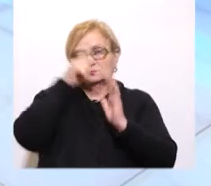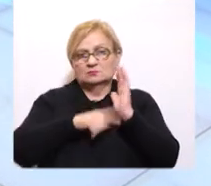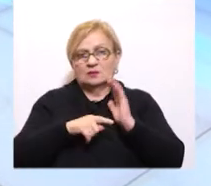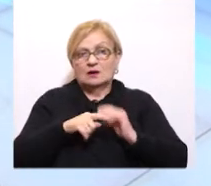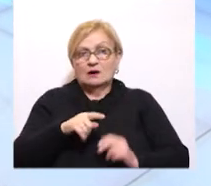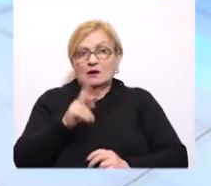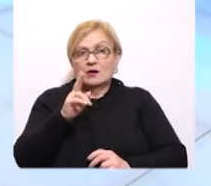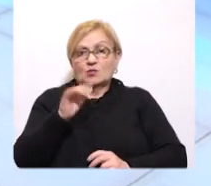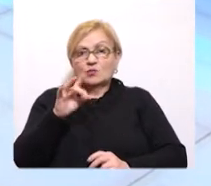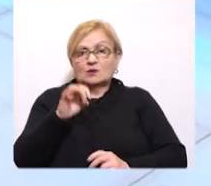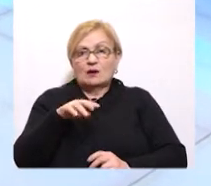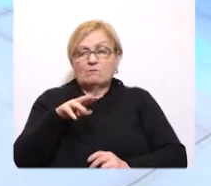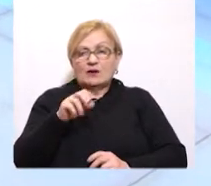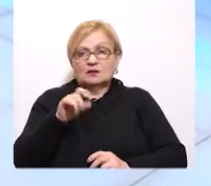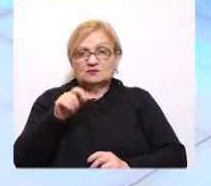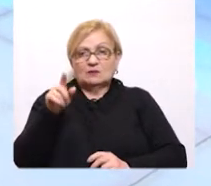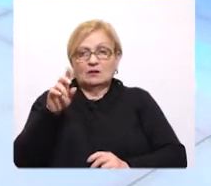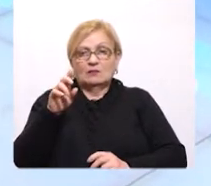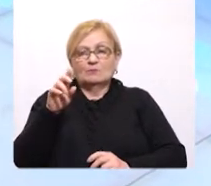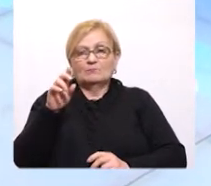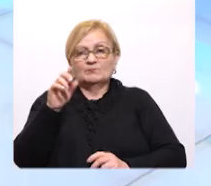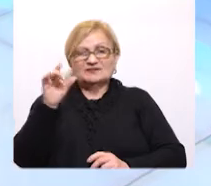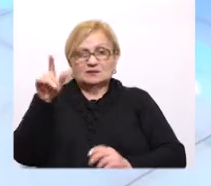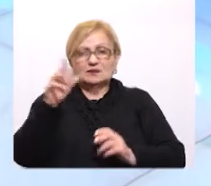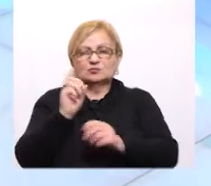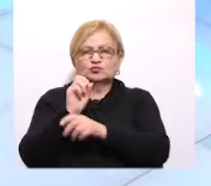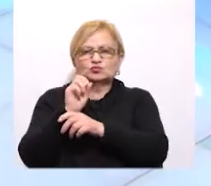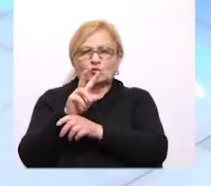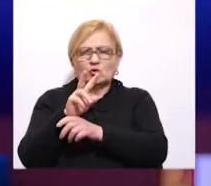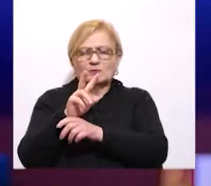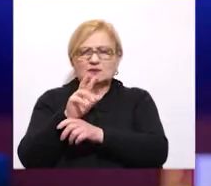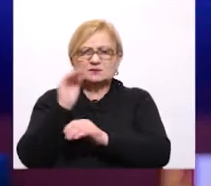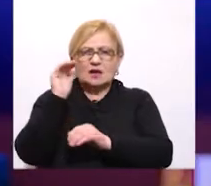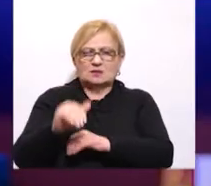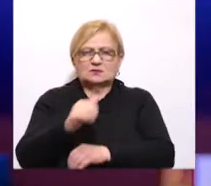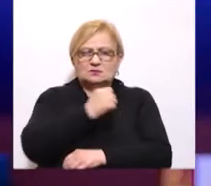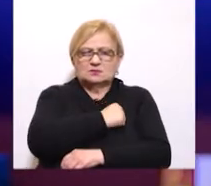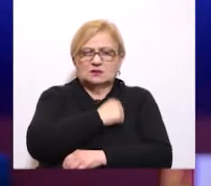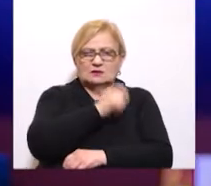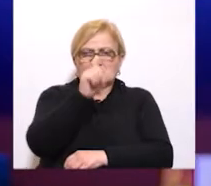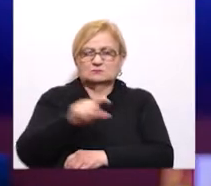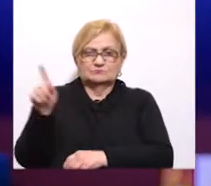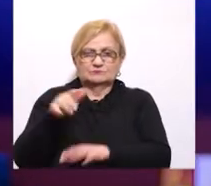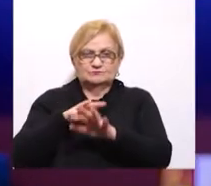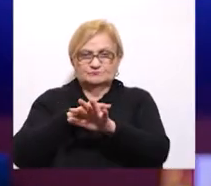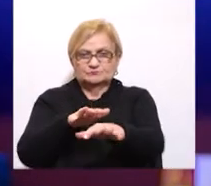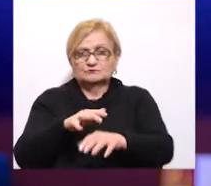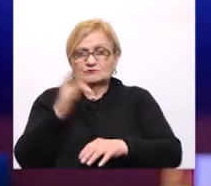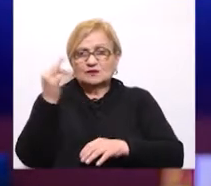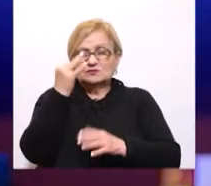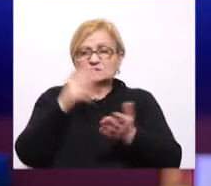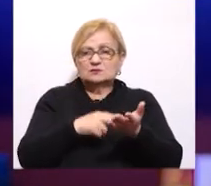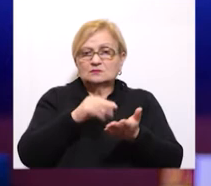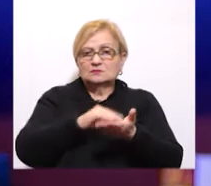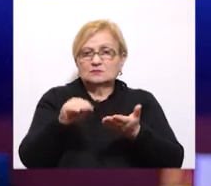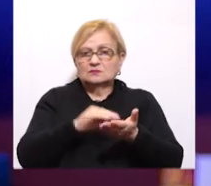კურაპალატმა ბიზანტიაში 12,000-იანი ლაშქარი დაძრა ბიზანტიისკენ. ისტორიულ წიგნებში წერია,